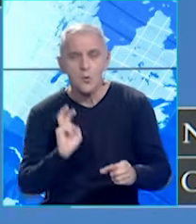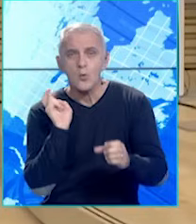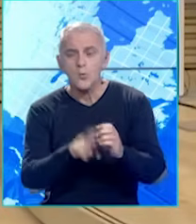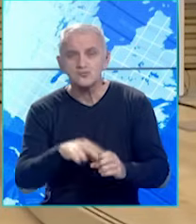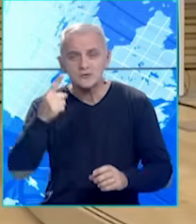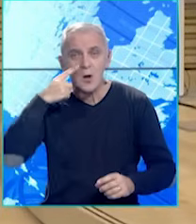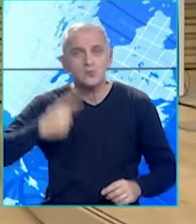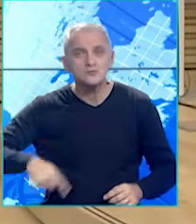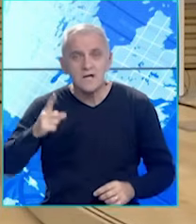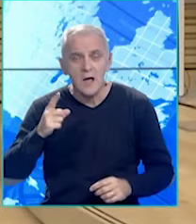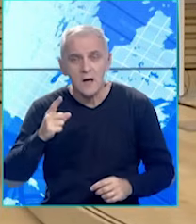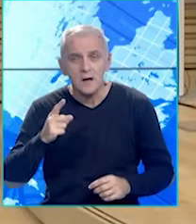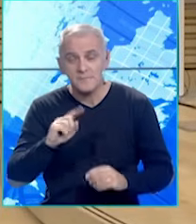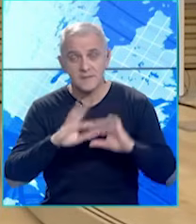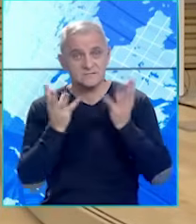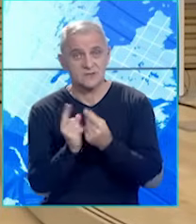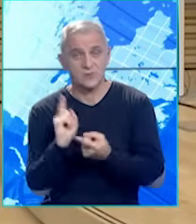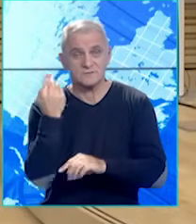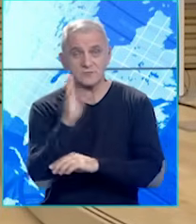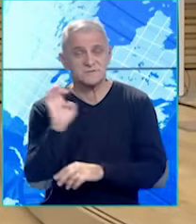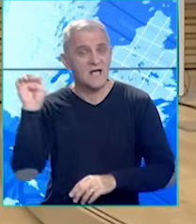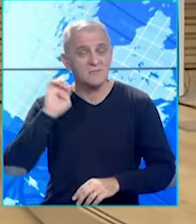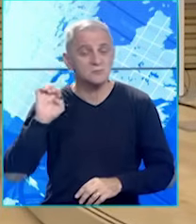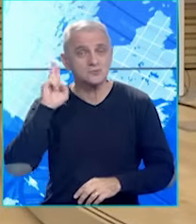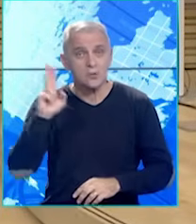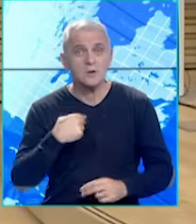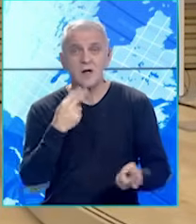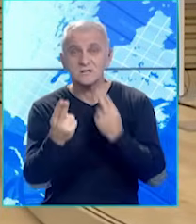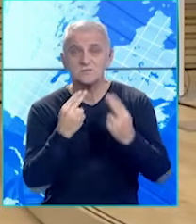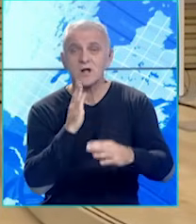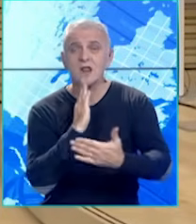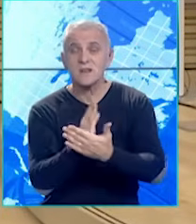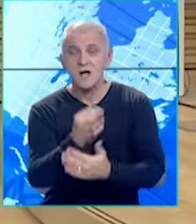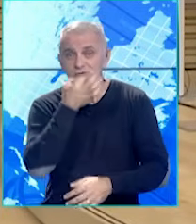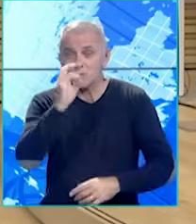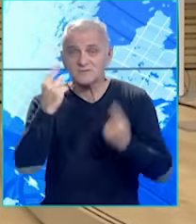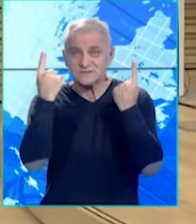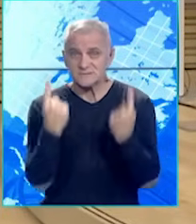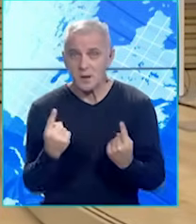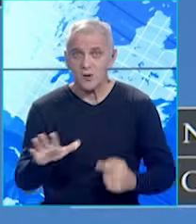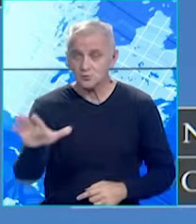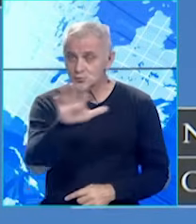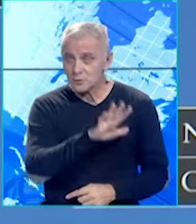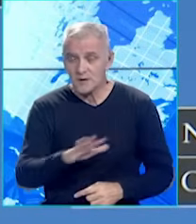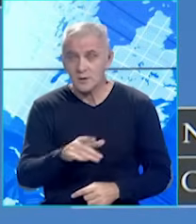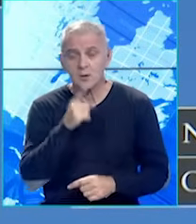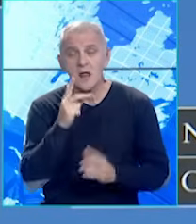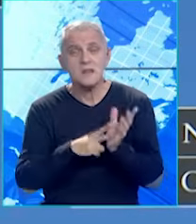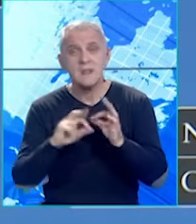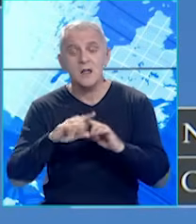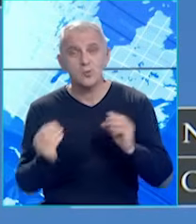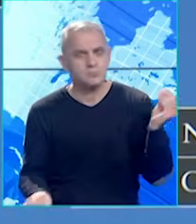iz Rusije. Zajedno s visokim predstavnikom Evropske unije ćemo razgovarati o načinima za poboljšavanje stabilnosti u regiji. NATO je već